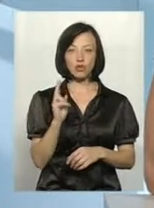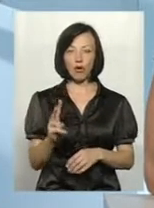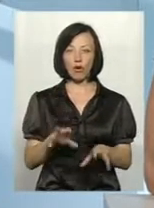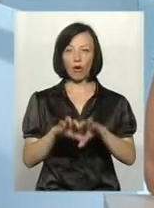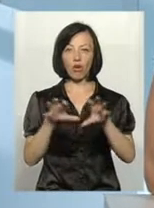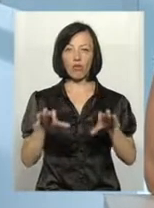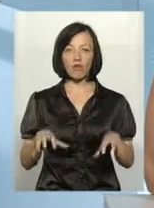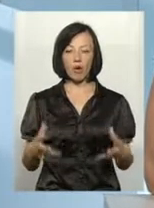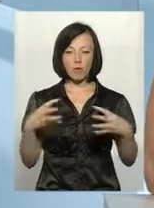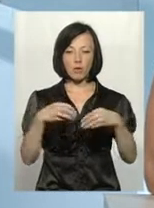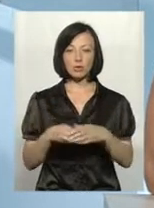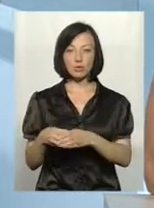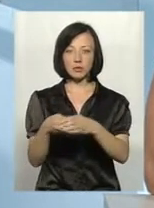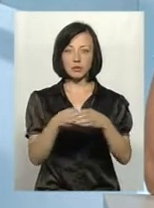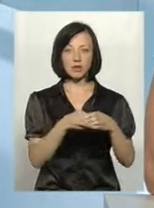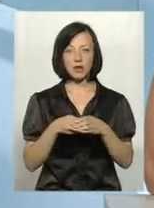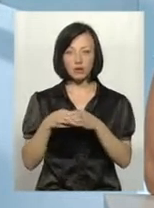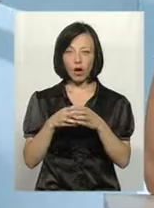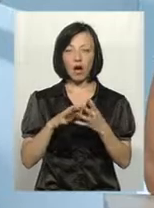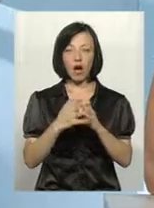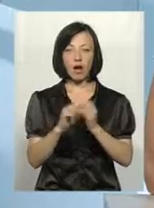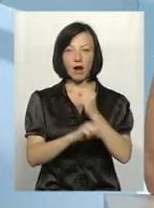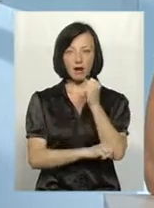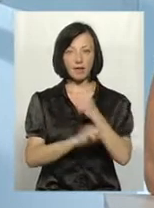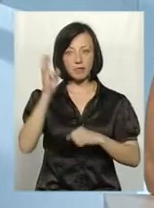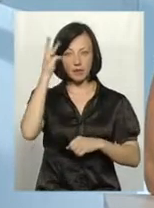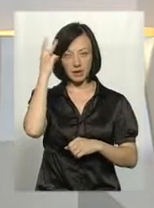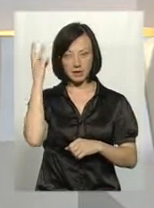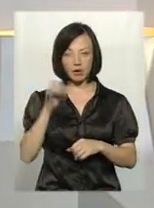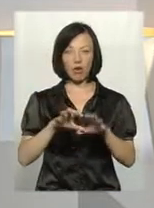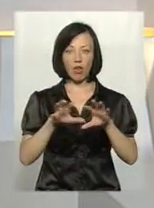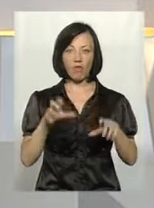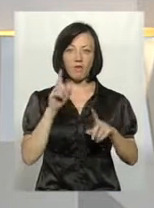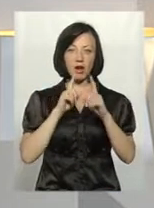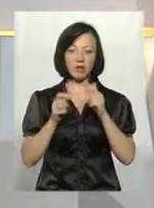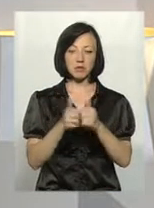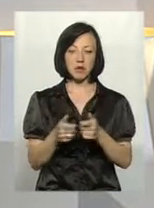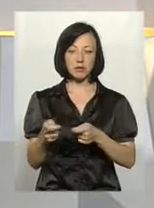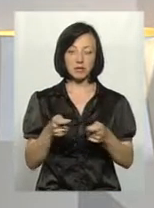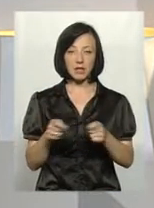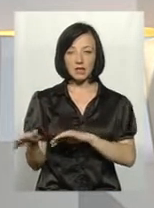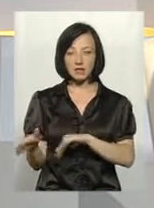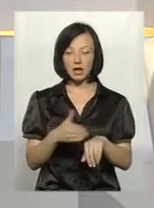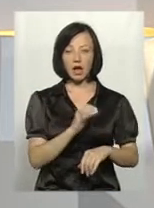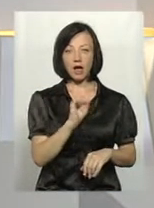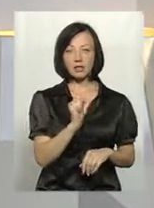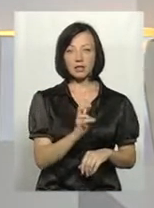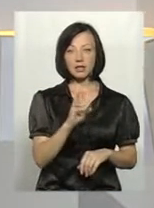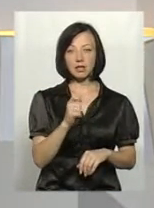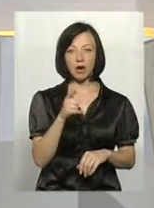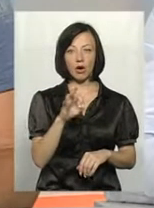аграріїв Хмельниччини, він же голова громадської ради при Хмельницькій облдержадміністрації, та Андрій Нагулюк, правник.